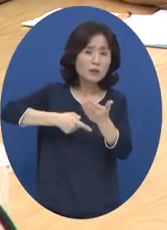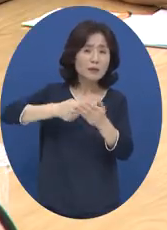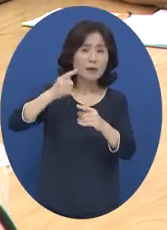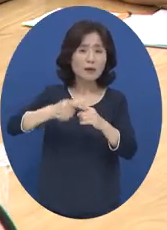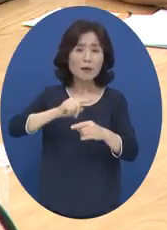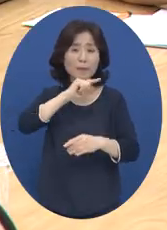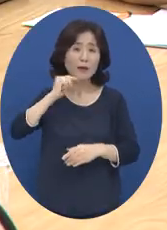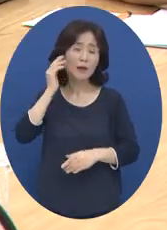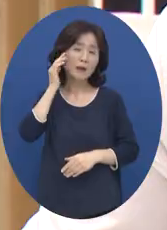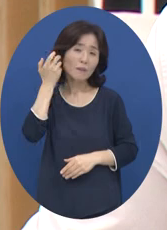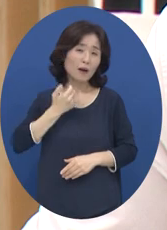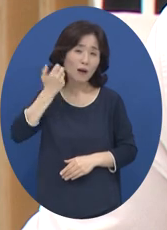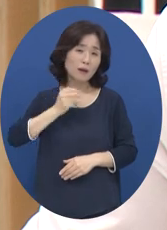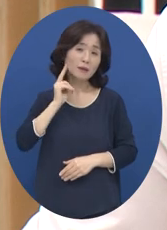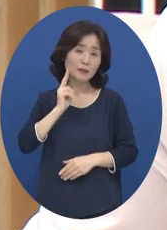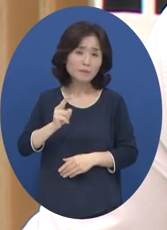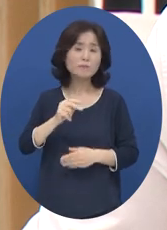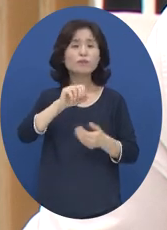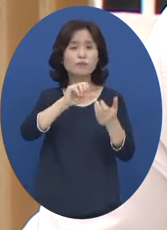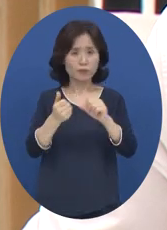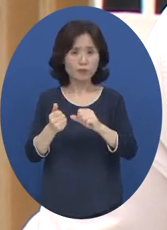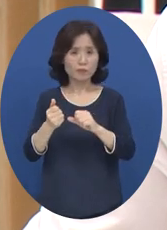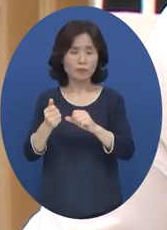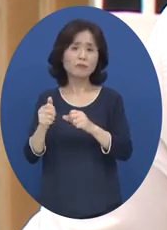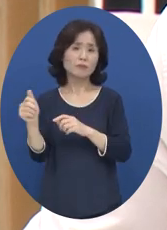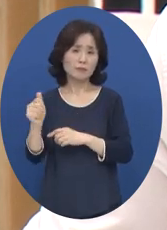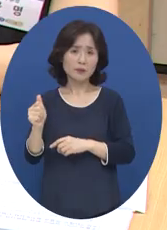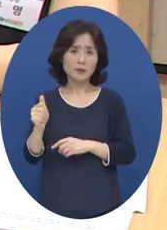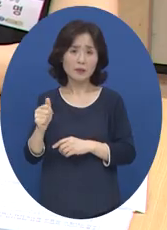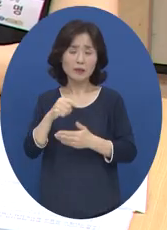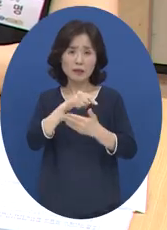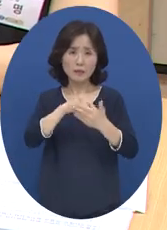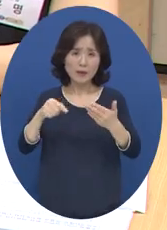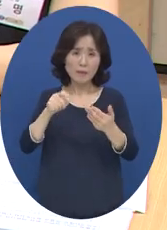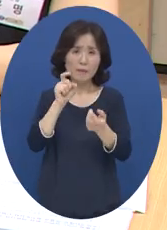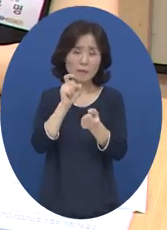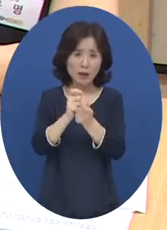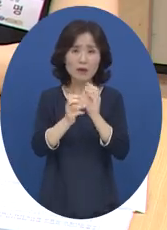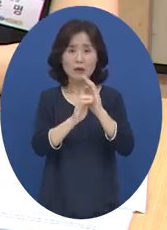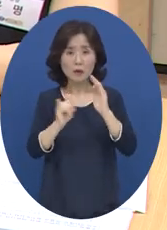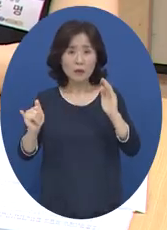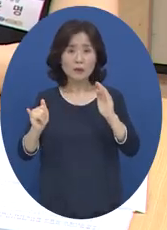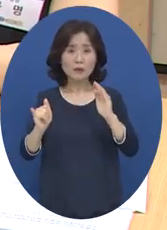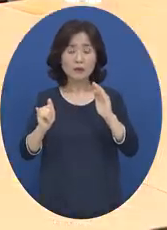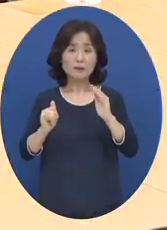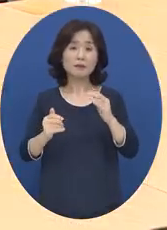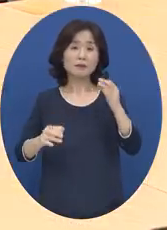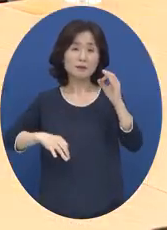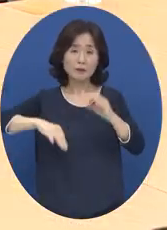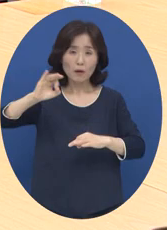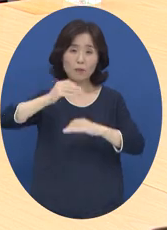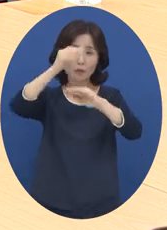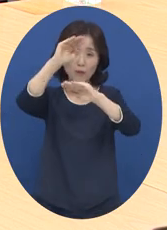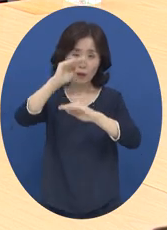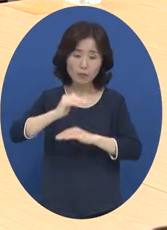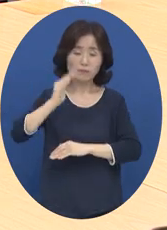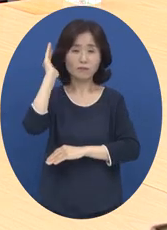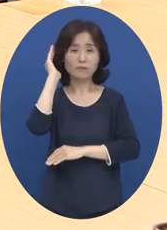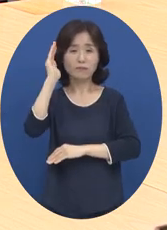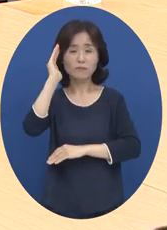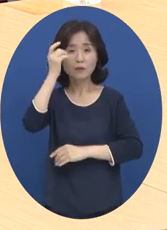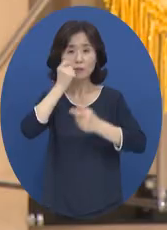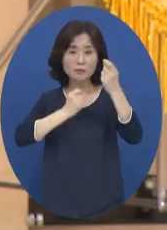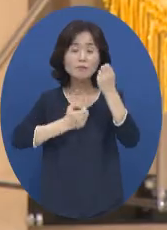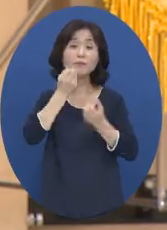고 권대희 군. 피해 유가족들은 어렵게 사고 이야기를 꺼내들면서 눈물로 하소연하기도